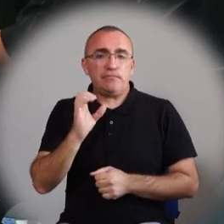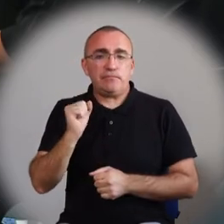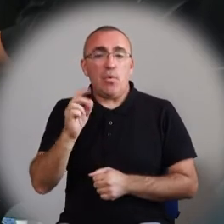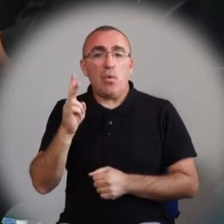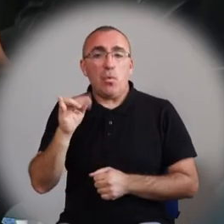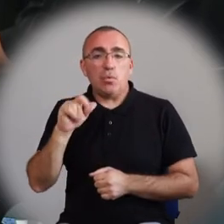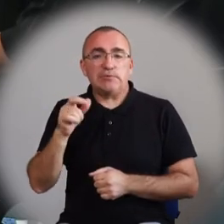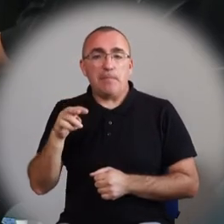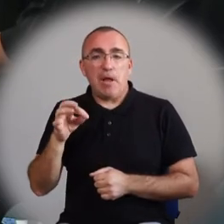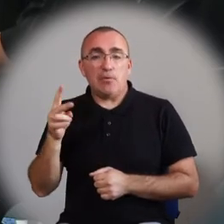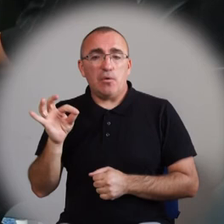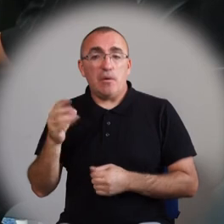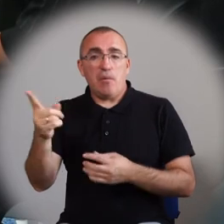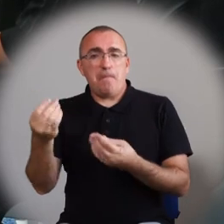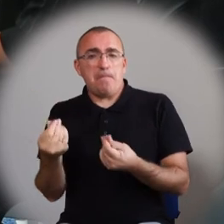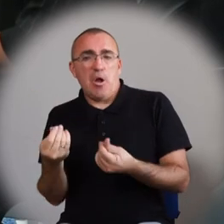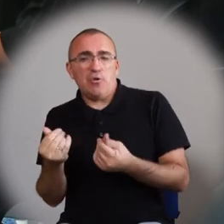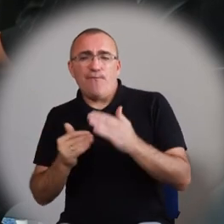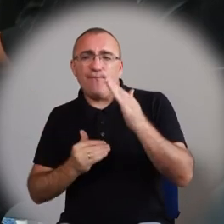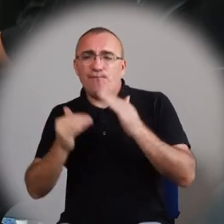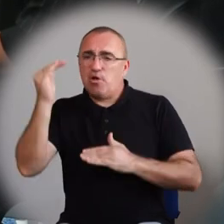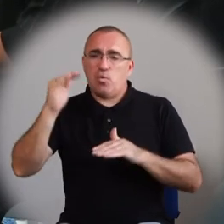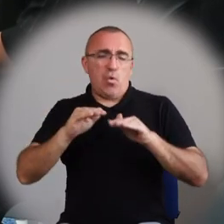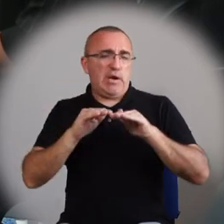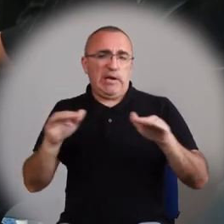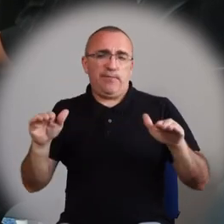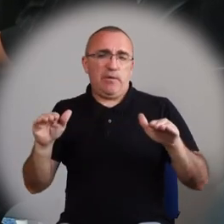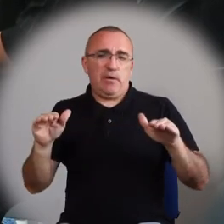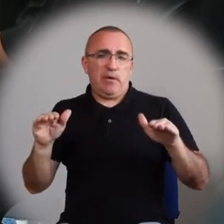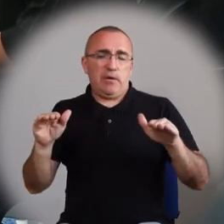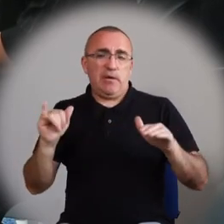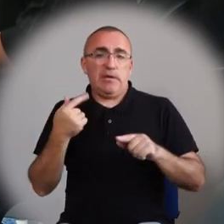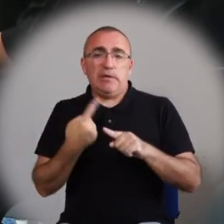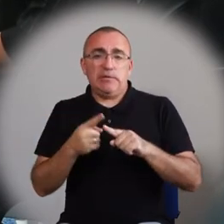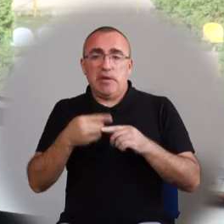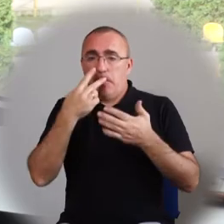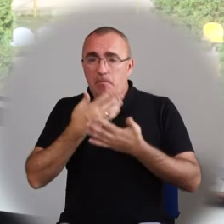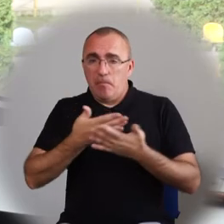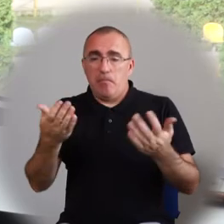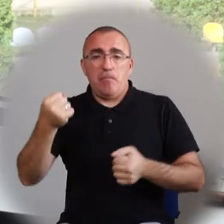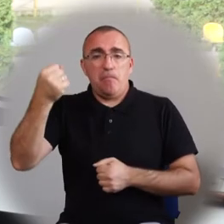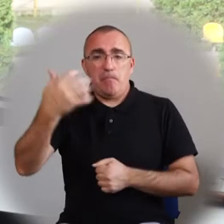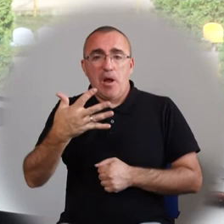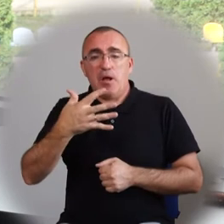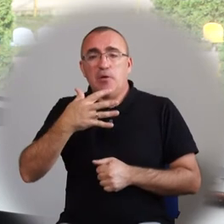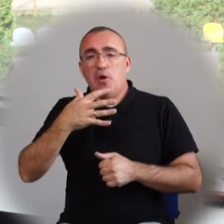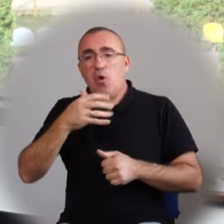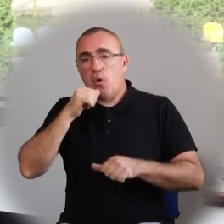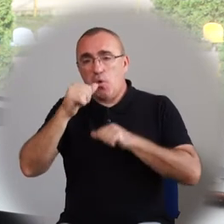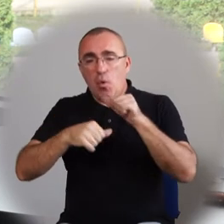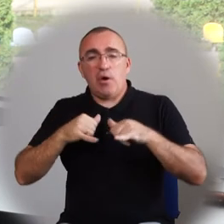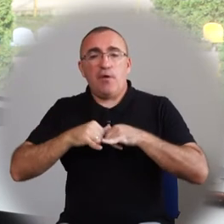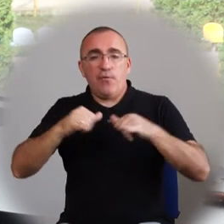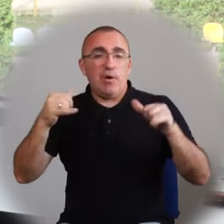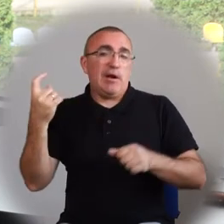роботи? Сергій Анатолійович Кузьменко насамперед менеджер високого рівня. І це продемонстрували 5